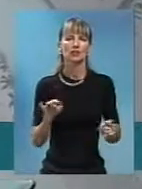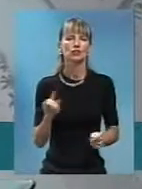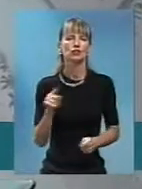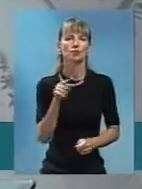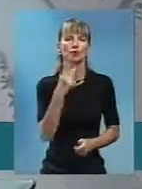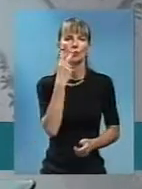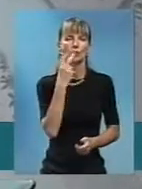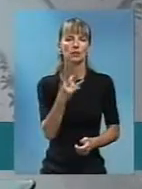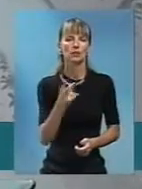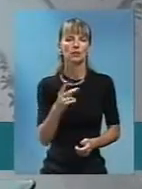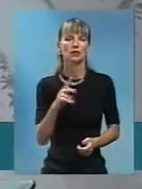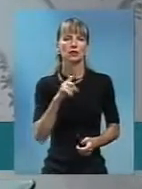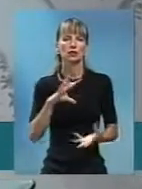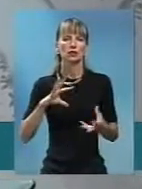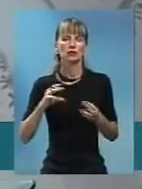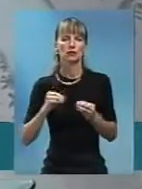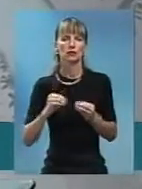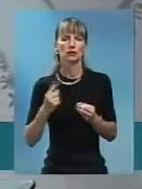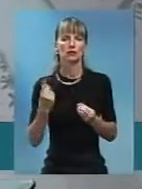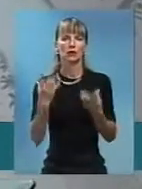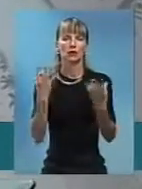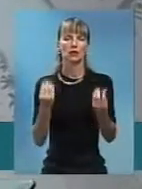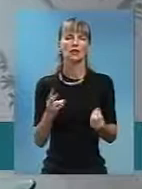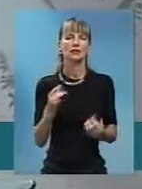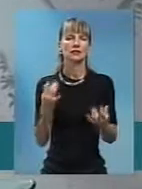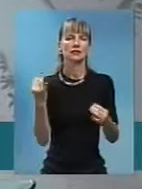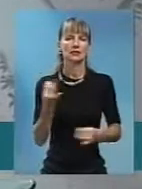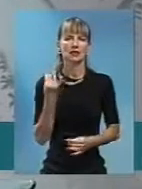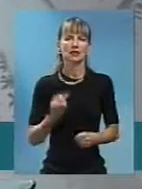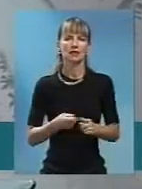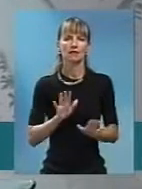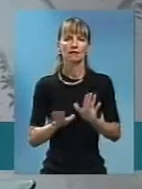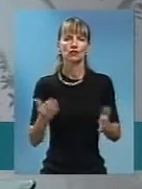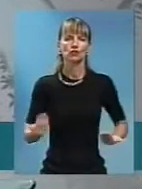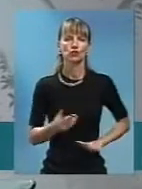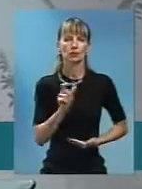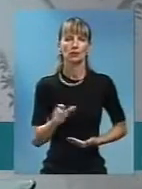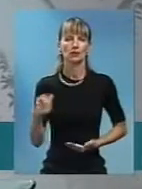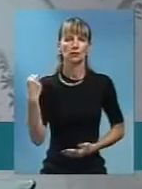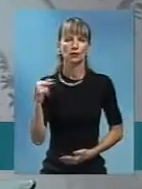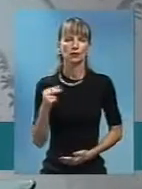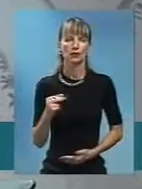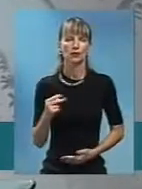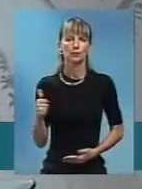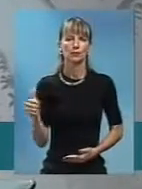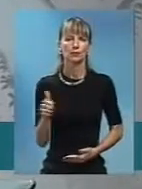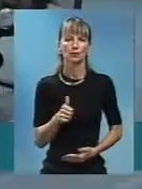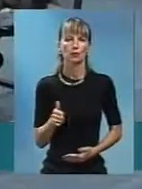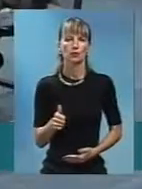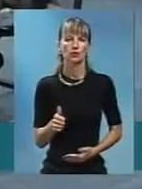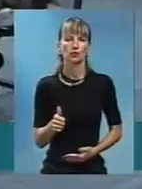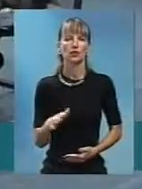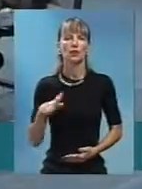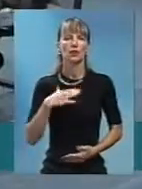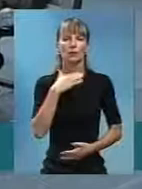що ви побачили за результатами ось першого дня? Наскільки цікава ця виставка жителям Запоріжжя? Ну, по-перше,